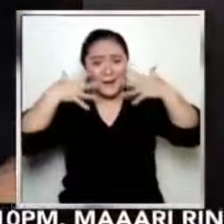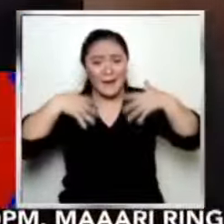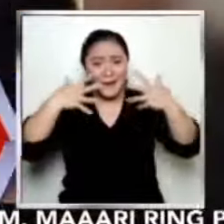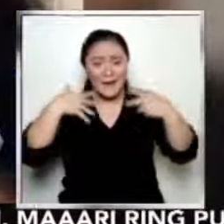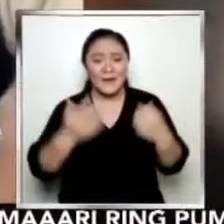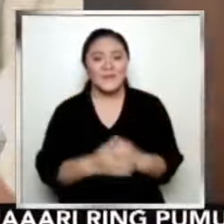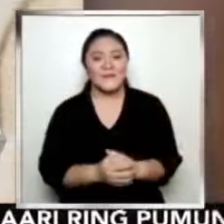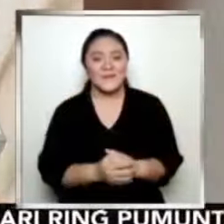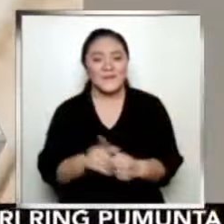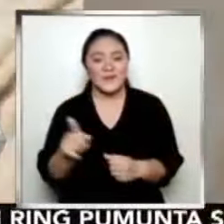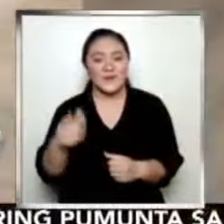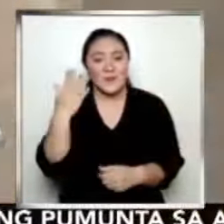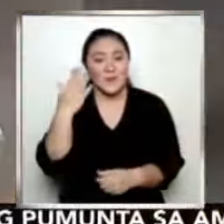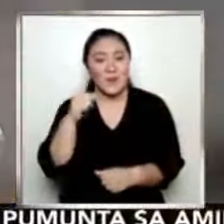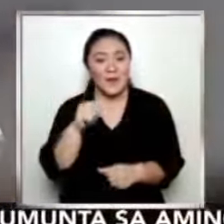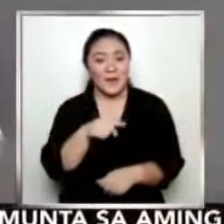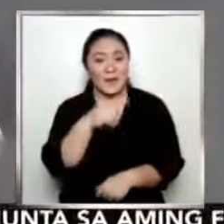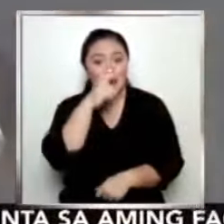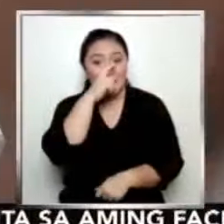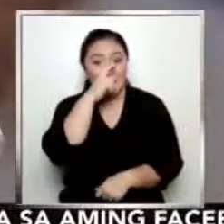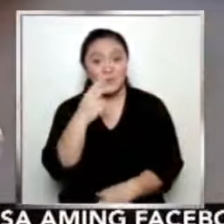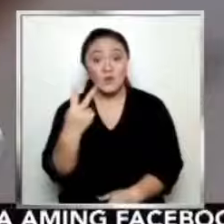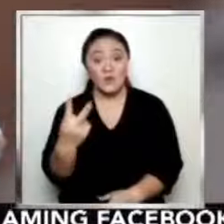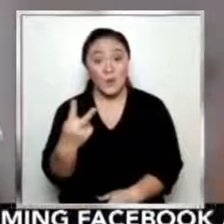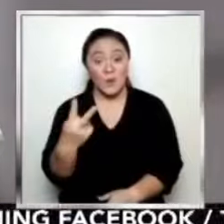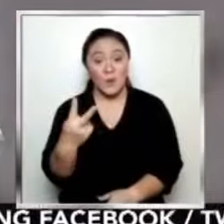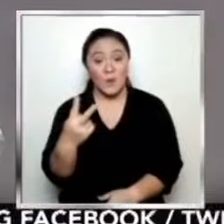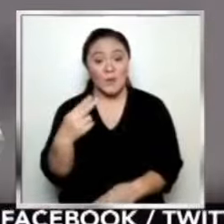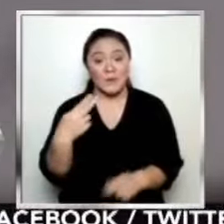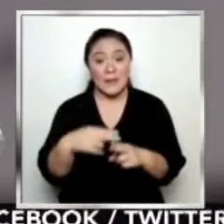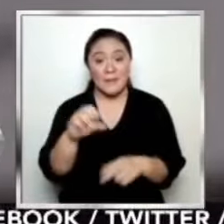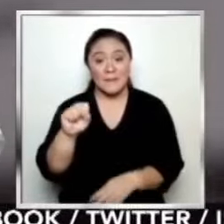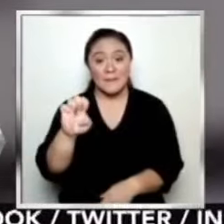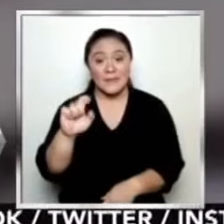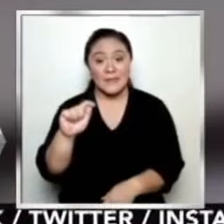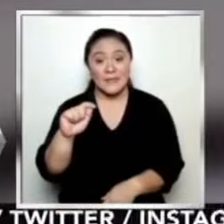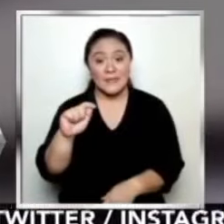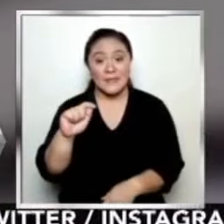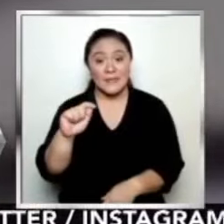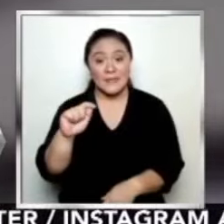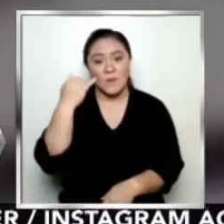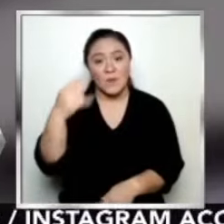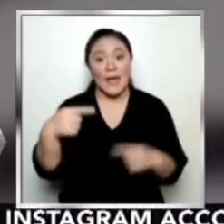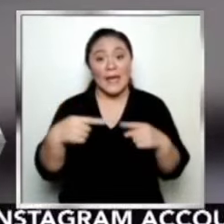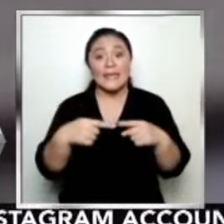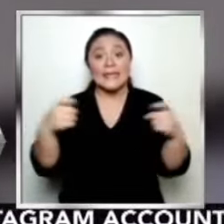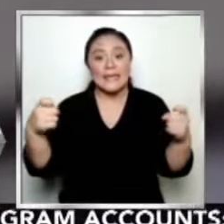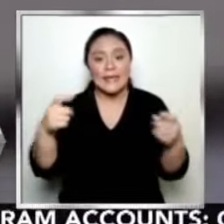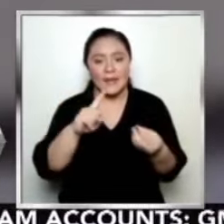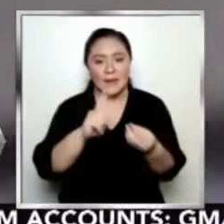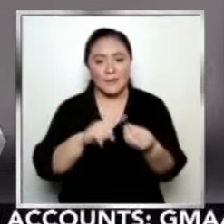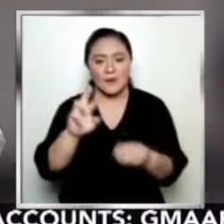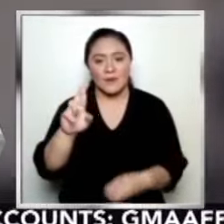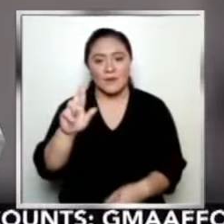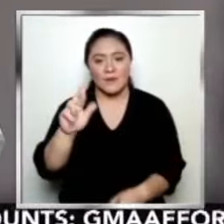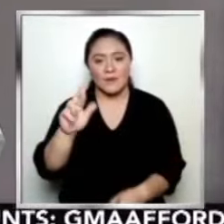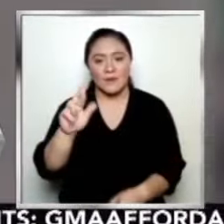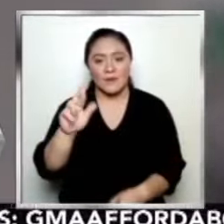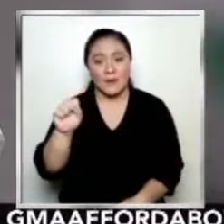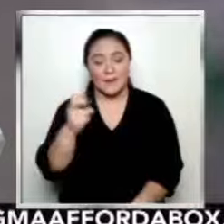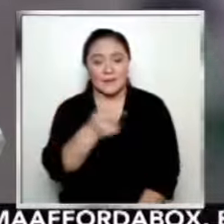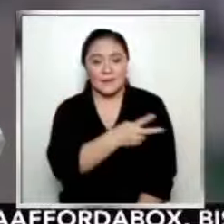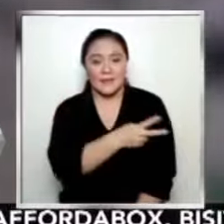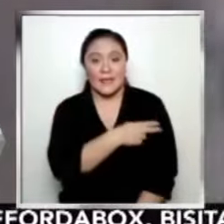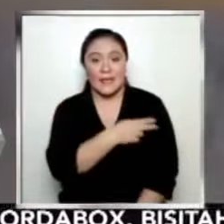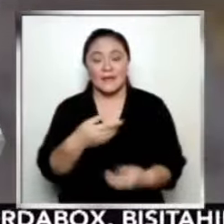Napahagulgol ang dalawang tanggulan na si Seth dahil binabakunahan kasi kontra rabies ang alaga niyang pusa na si Princess. Ayaw daw